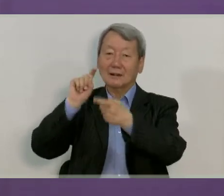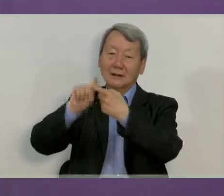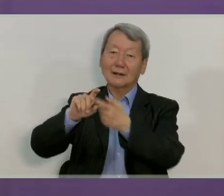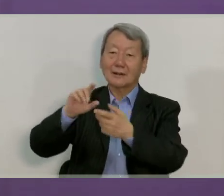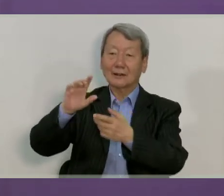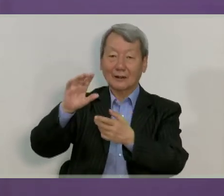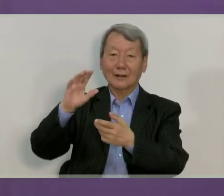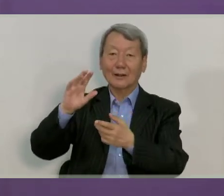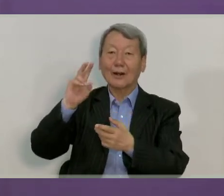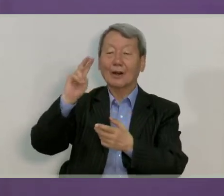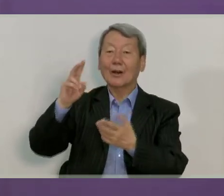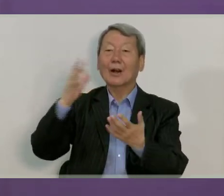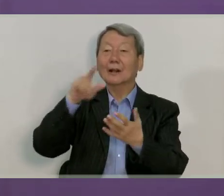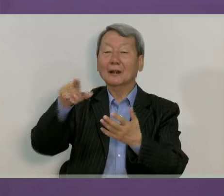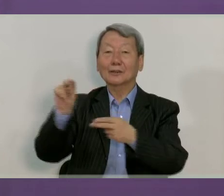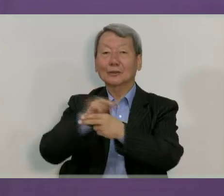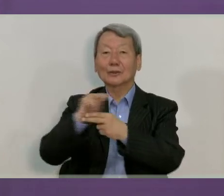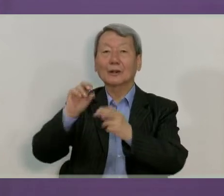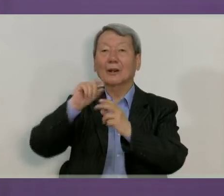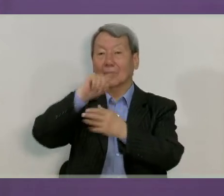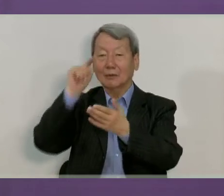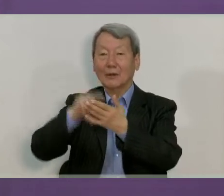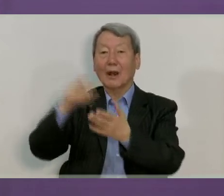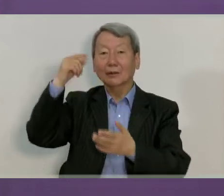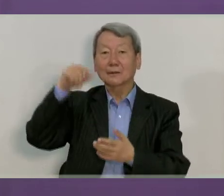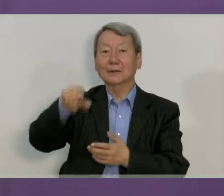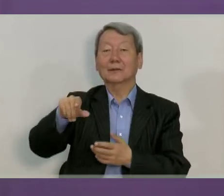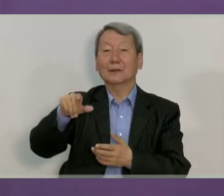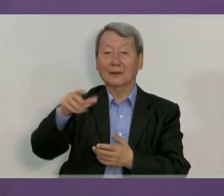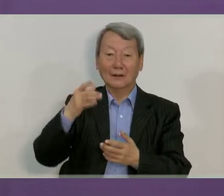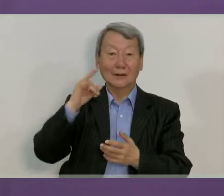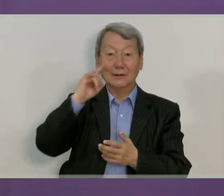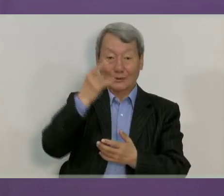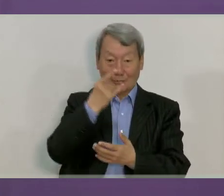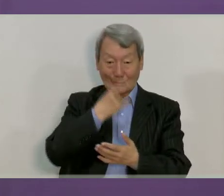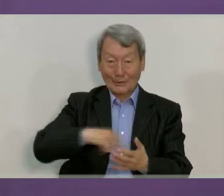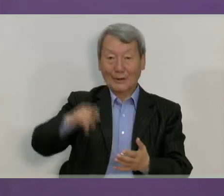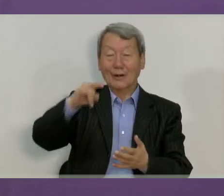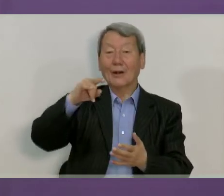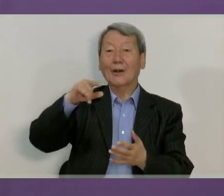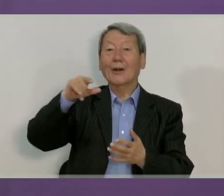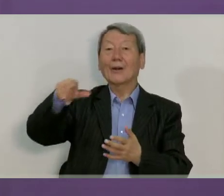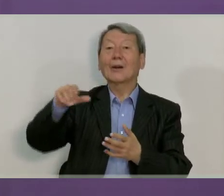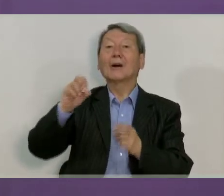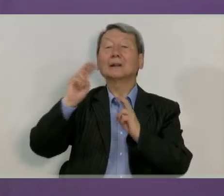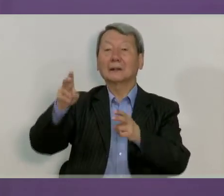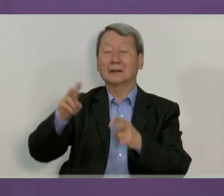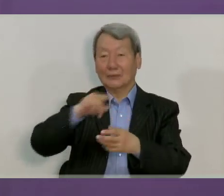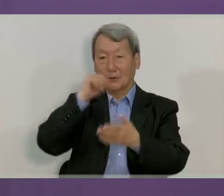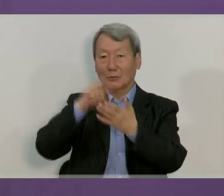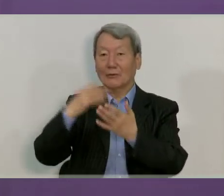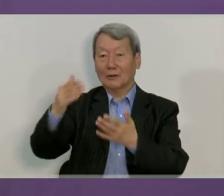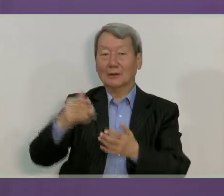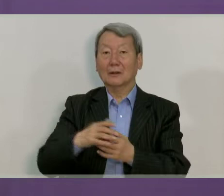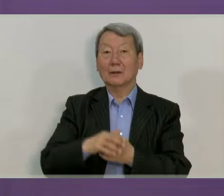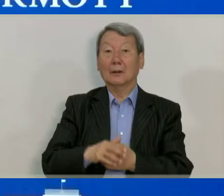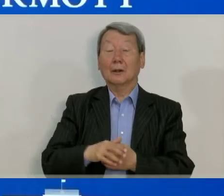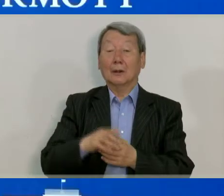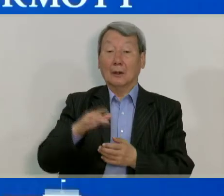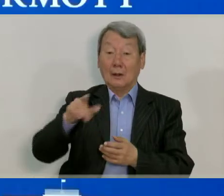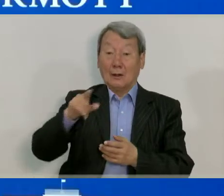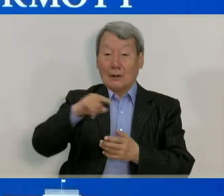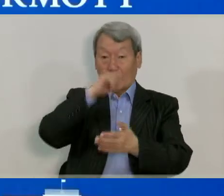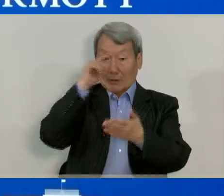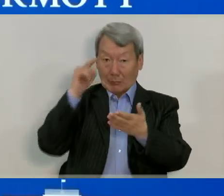аялдардын дарылануусу кандай өтүп жатат? Алардын төрөлгөнү балдарына дагы изилдөөлөр жүргүзүлдүбү? Бул